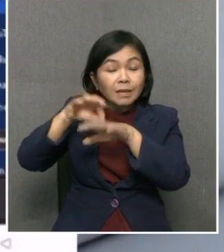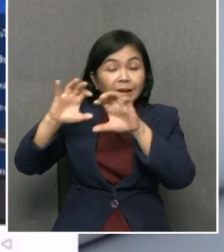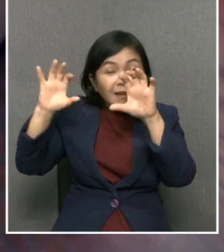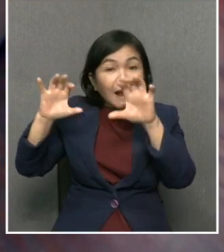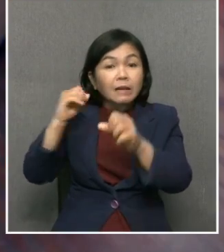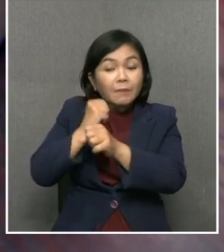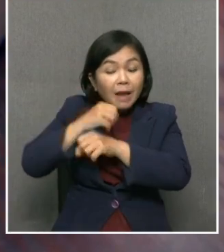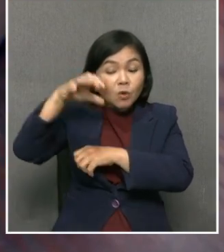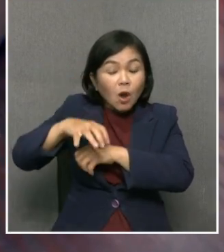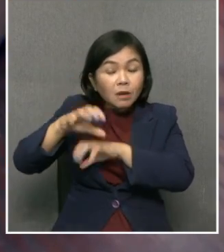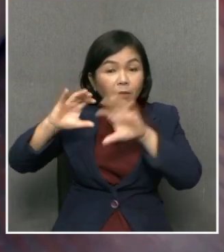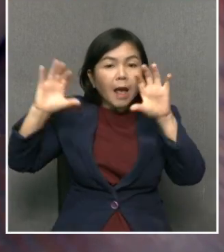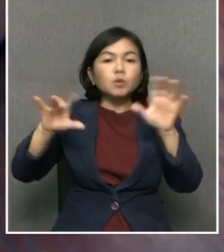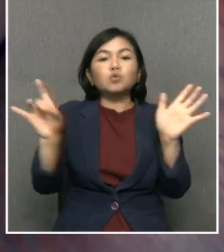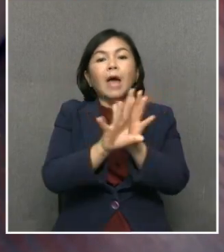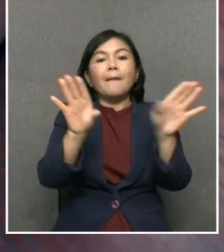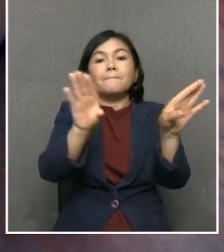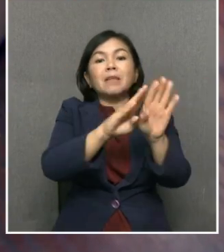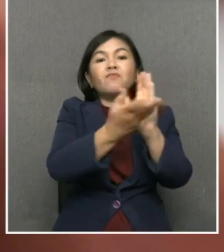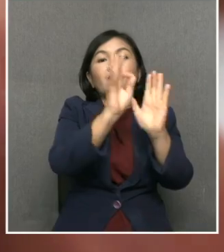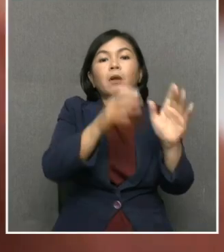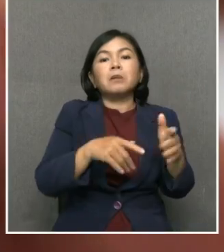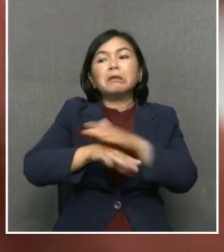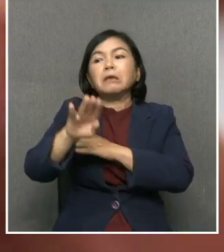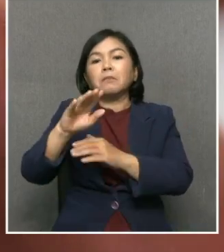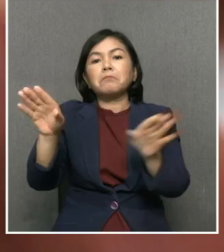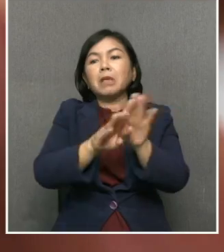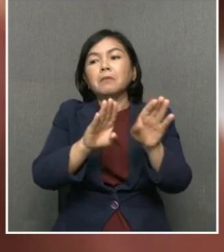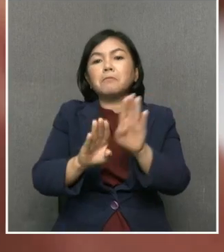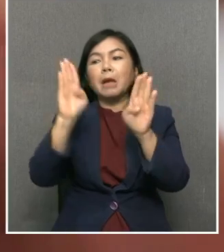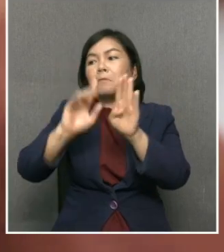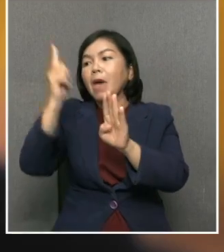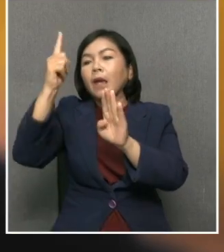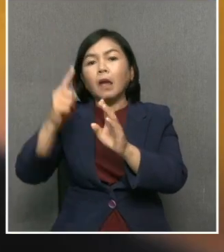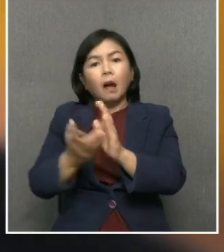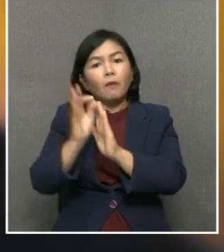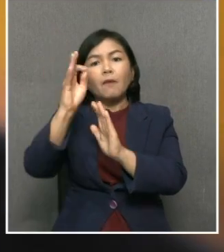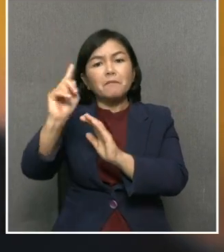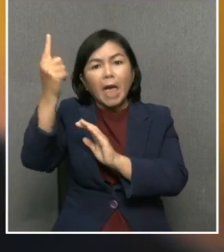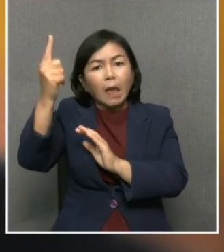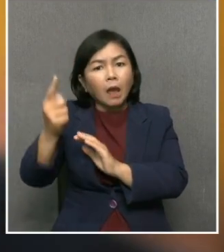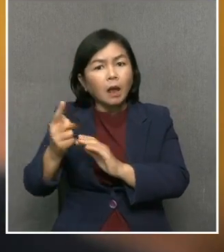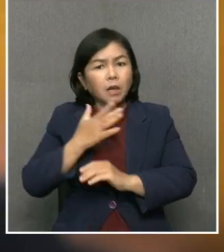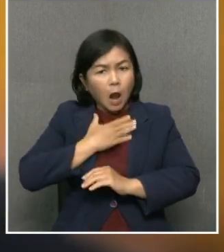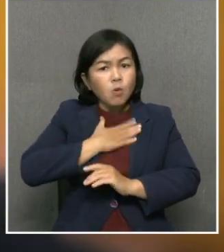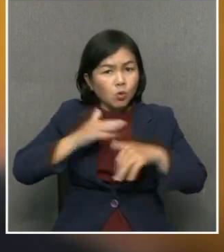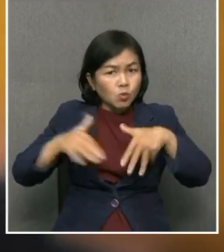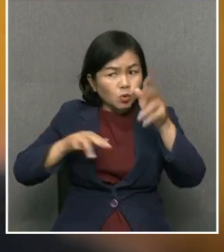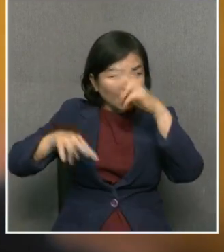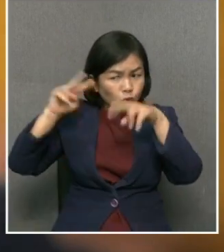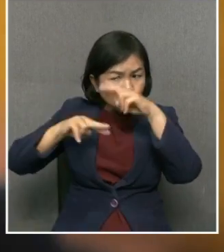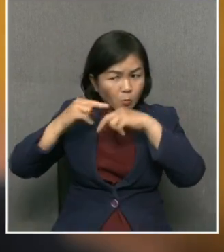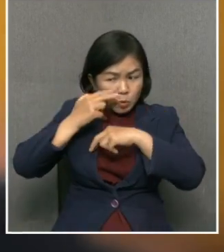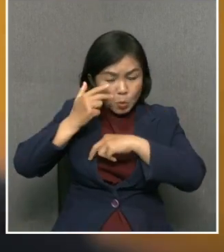ผลเมื่อถูกปิดเพจก็สร้างเพจใหม่อย่างง่ายดายผู้ใช้งานโซเชียลมีเดียควรตรวจสอบให้รอบ